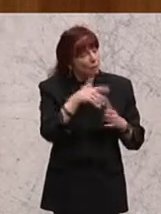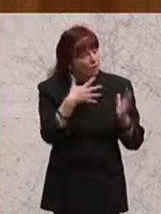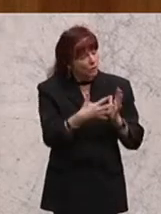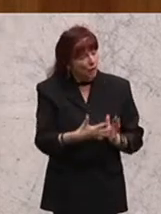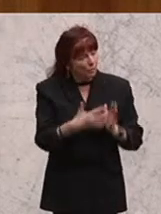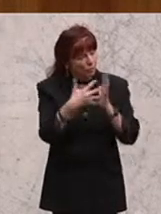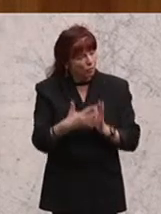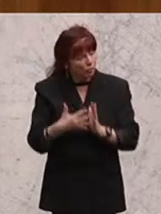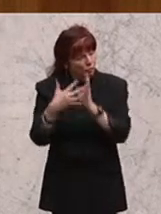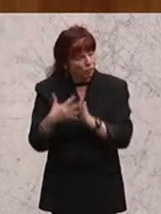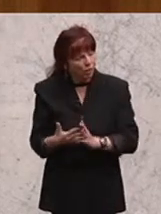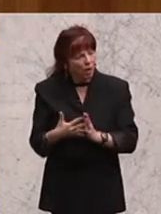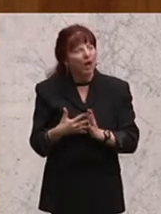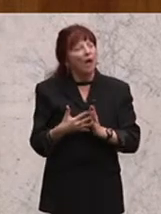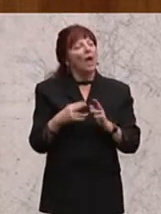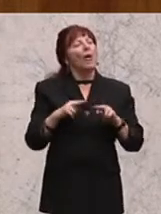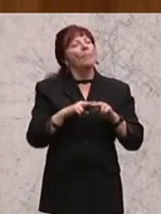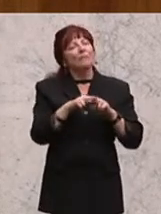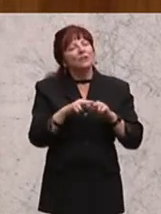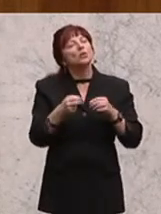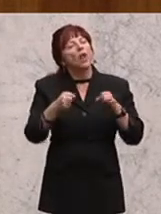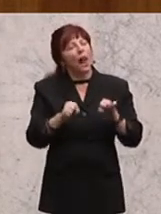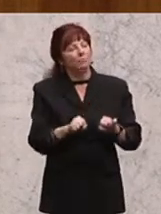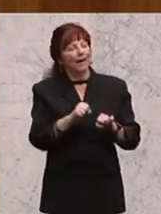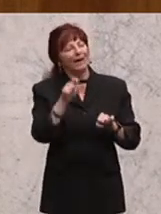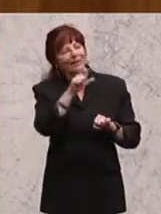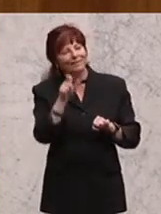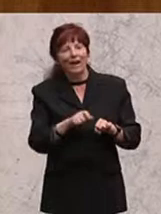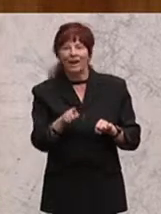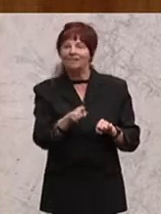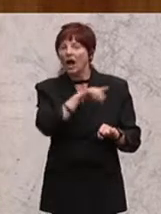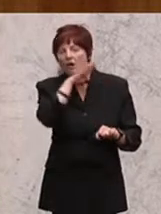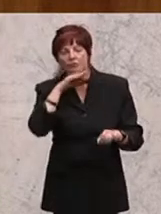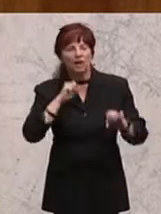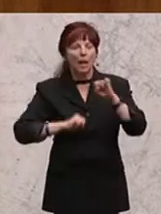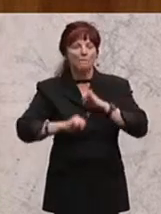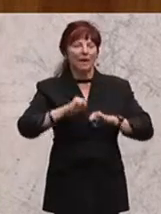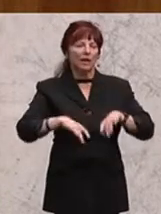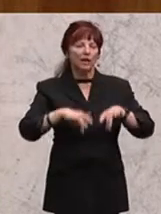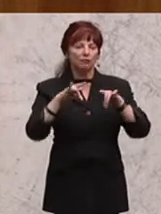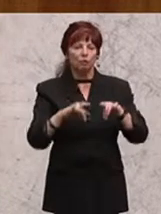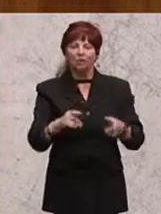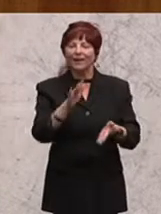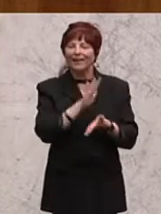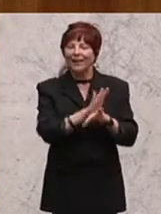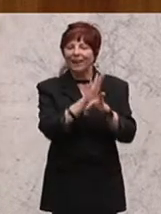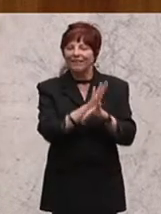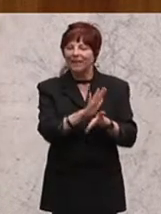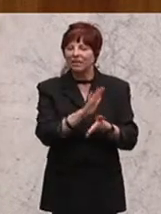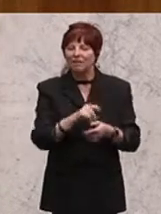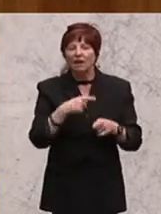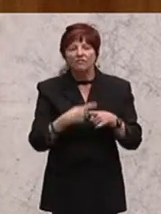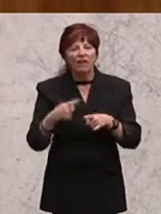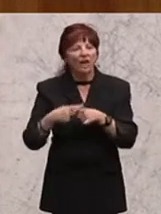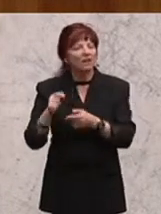vor Ort massive Mängel gefunden bei der Kreditvergabe. Und das ist natürlich ein Strickmuster, das wir kennen. Dieses Strickmuster